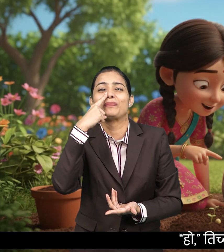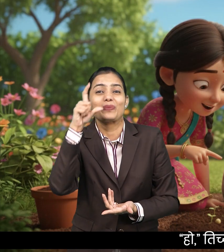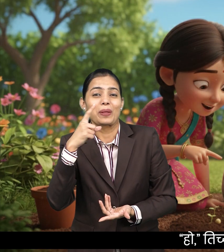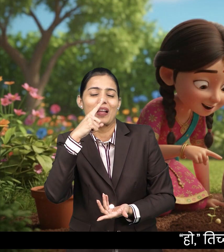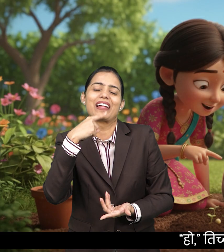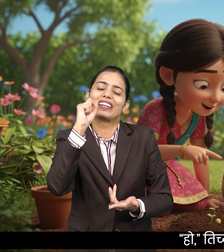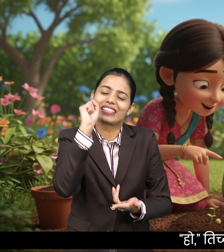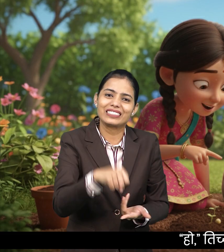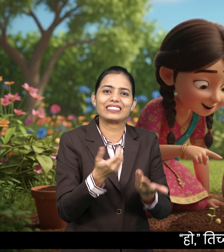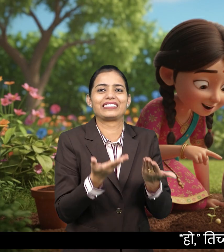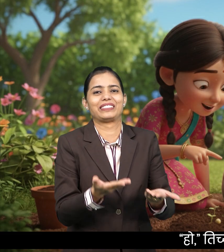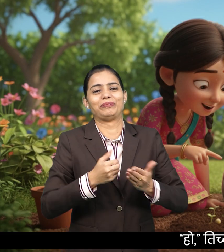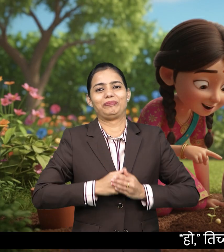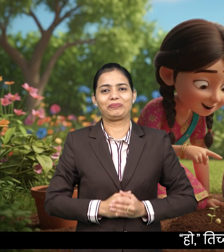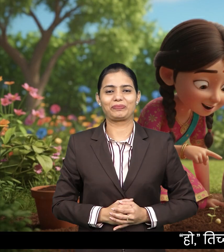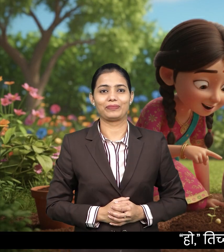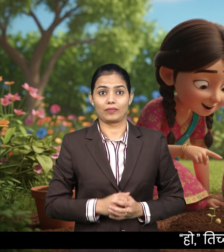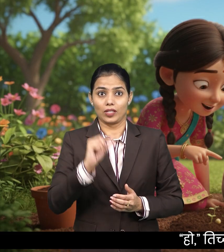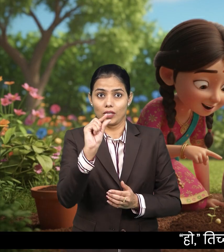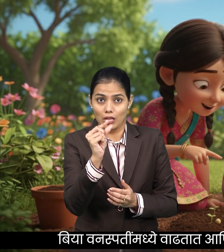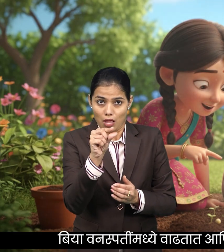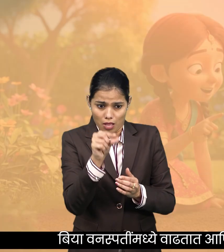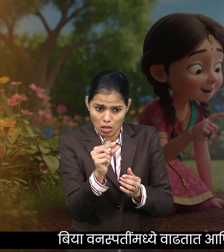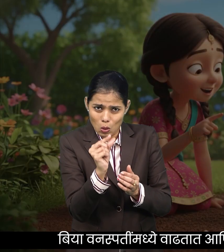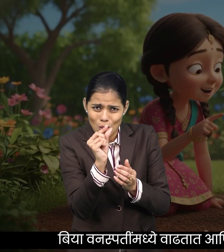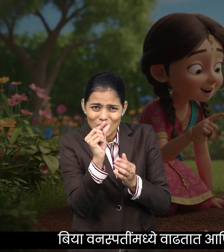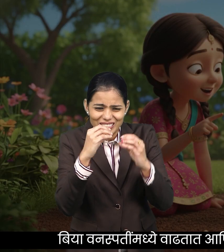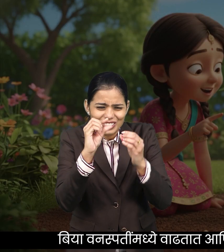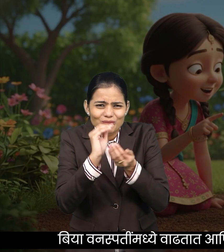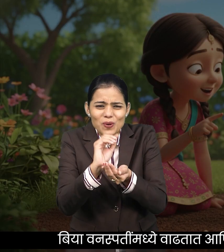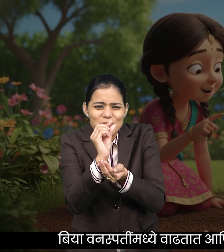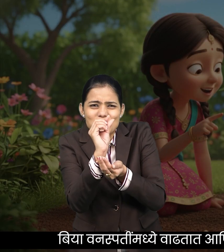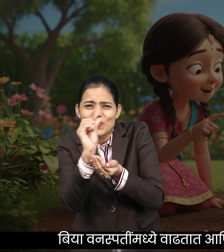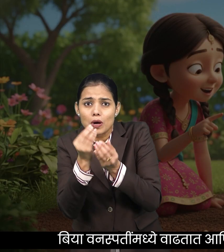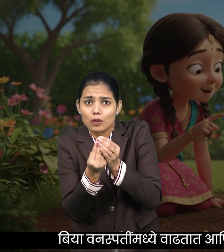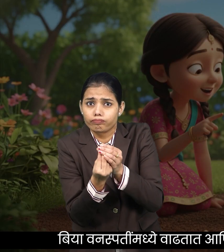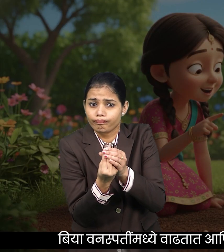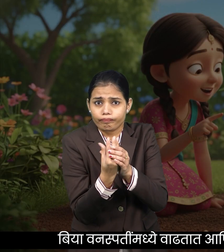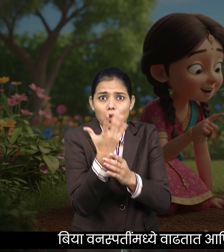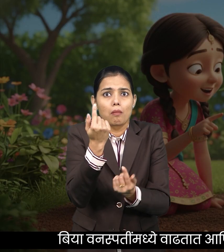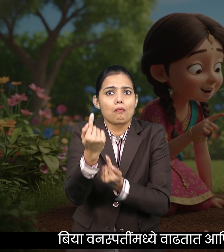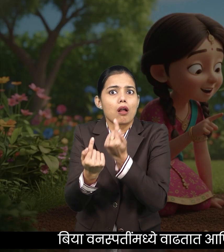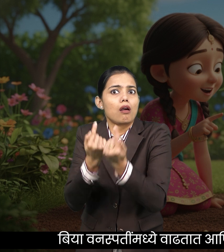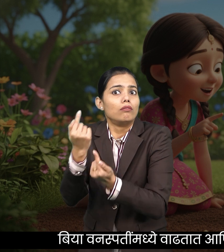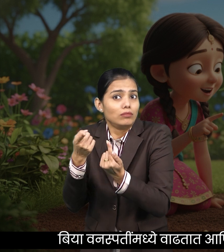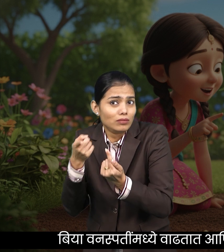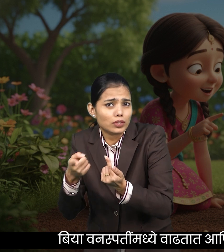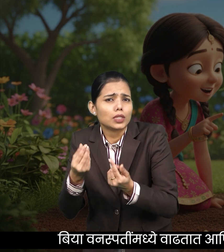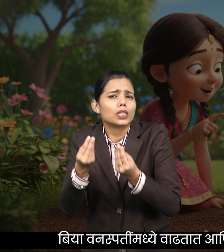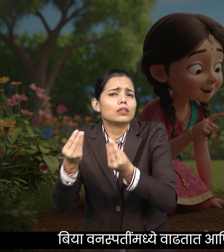हो, तिच्या आईने उत्तर दिले। बिया वनस्पतींमध्ये वाढतात